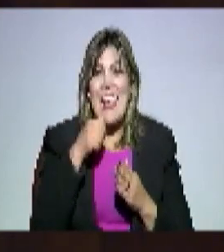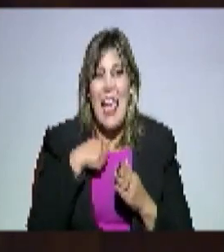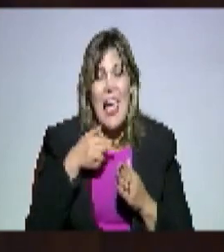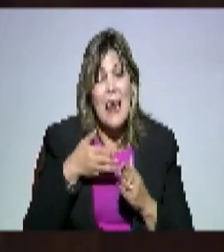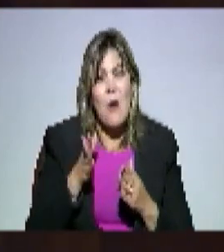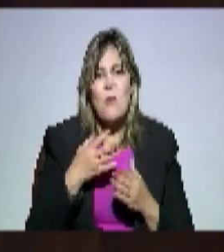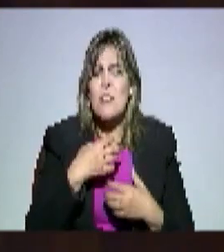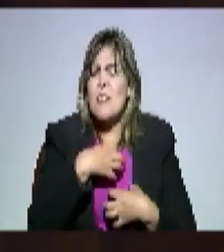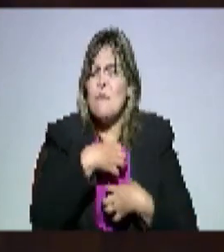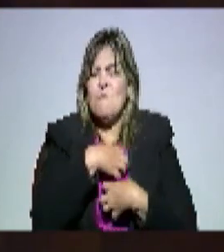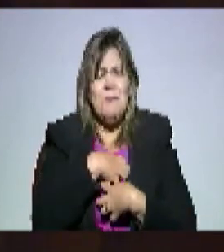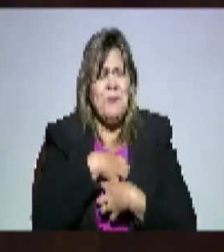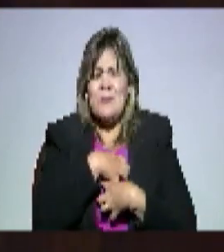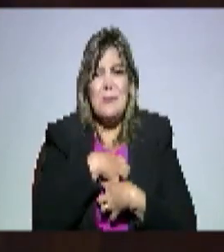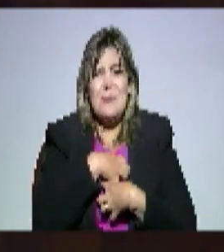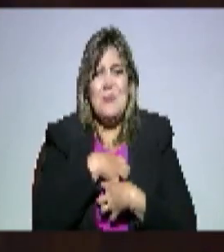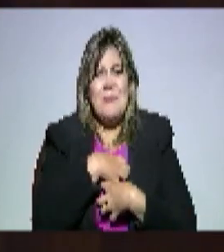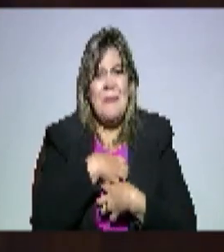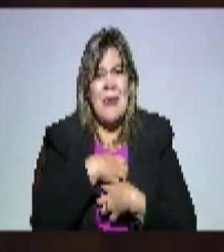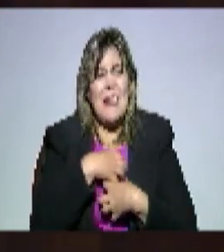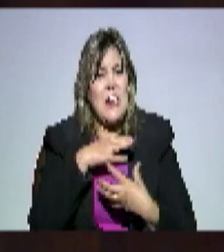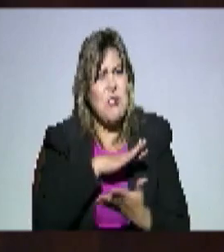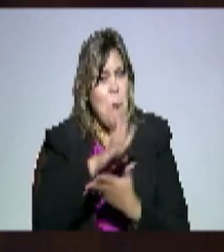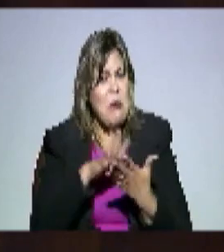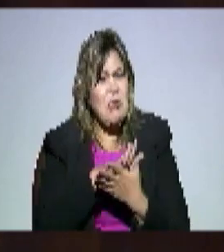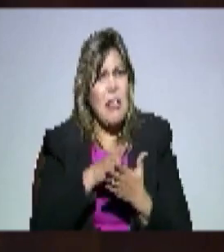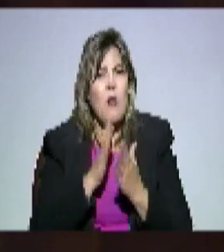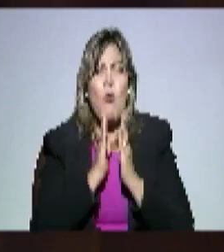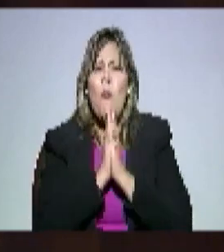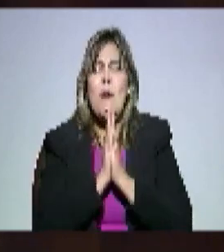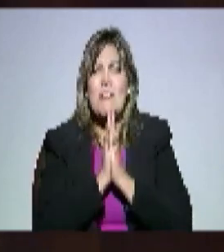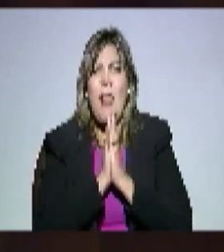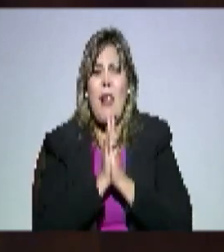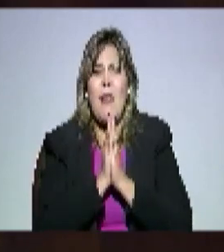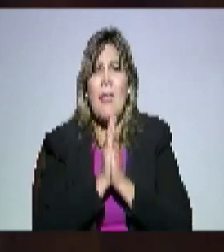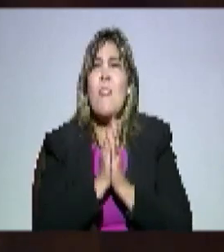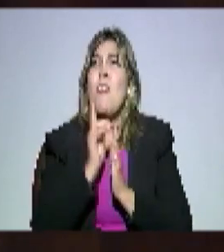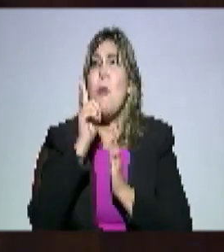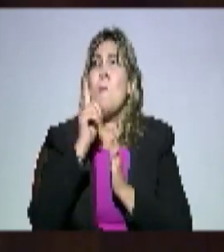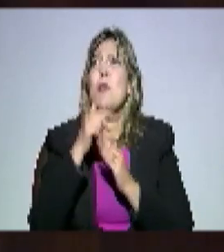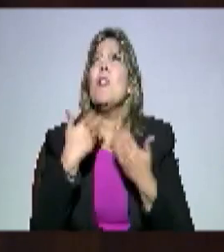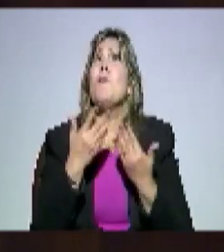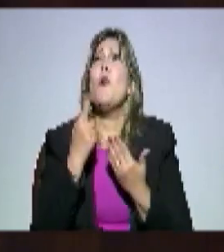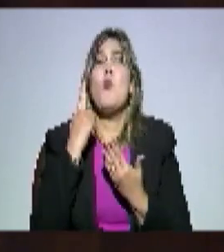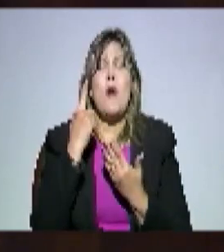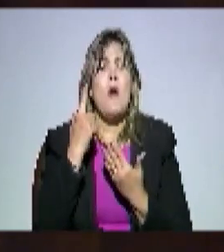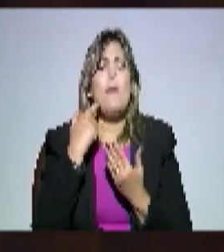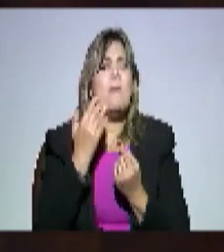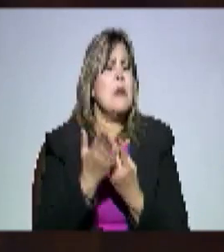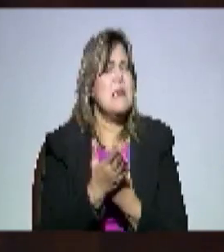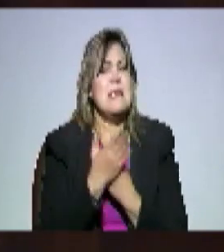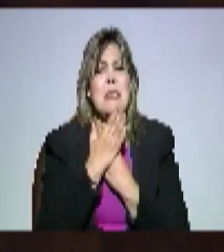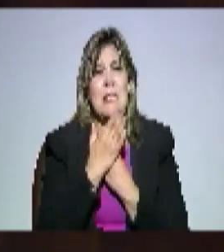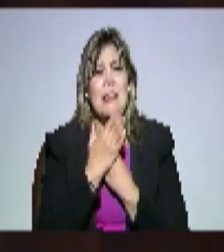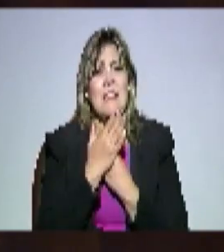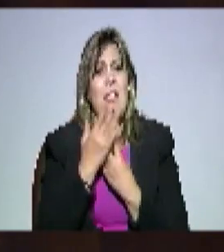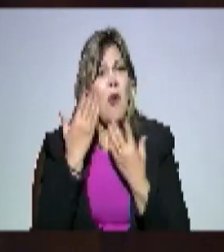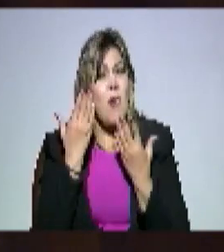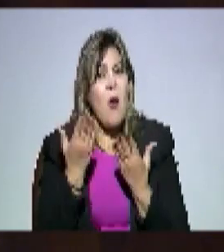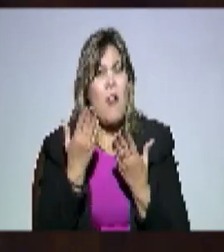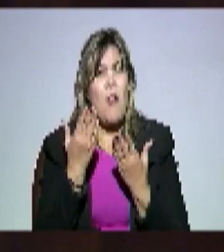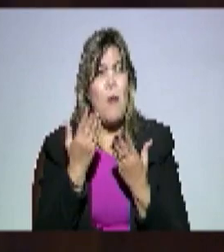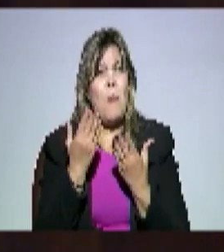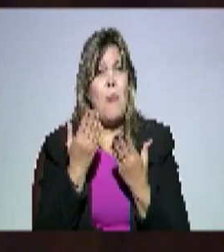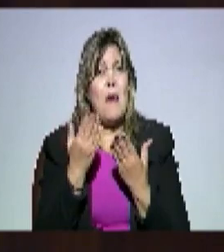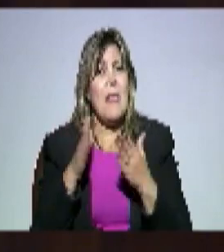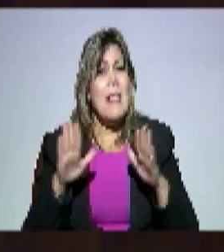جاي مهموم الدير وشايل هموم الدنيا وبصلي وبصلي لربنا اقول له يا رب اسند يا رب نسيني